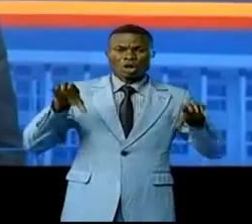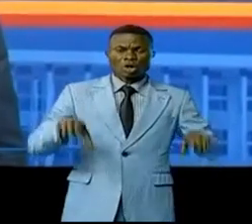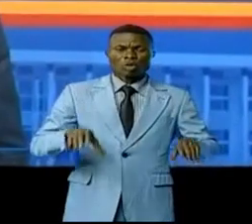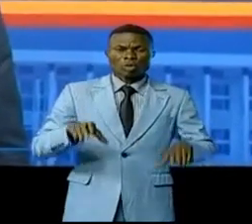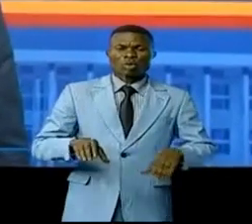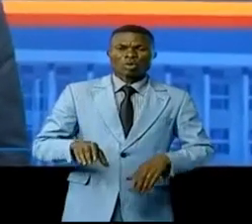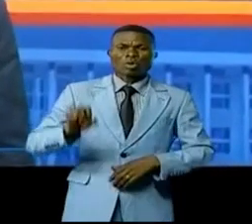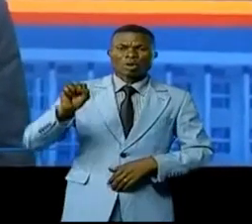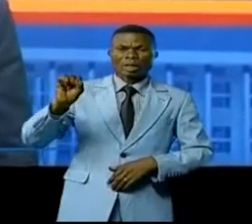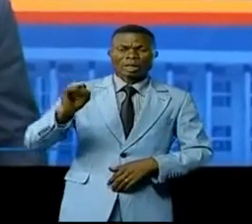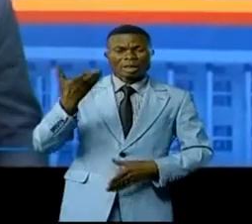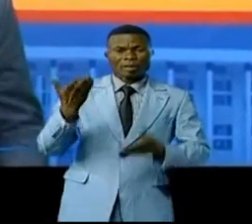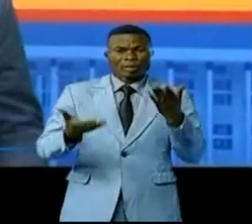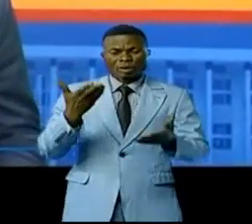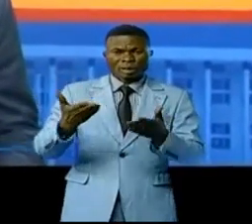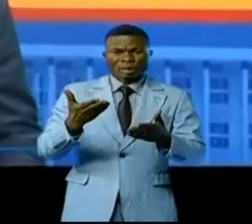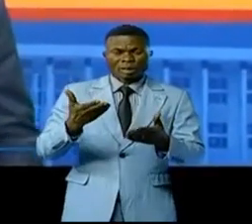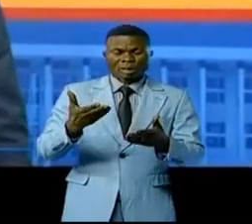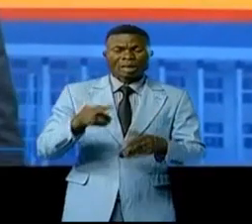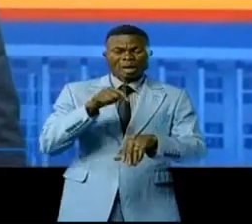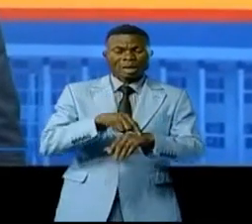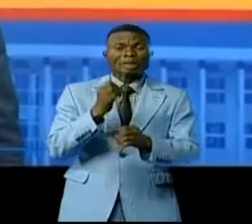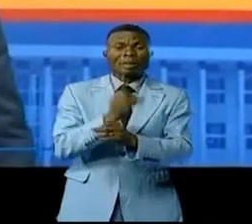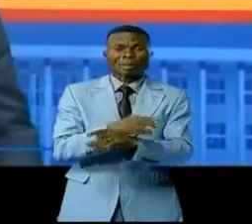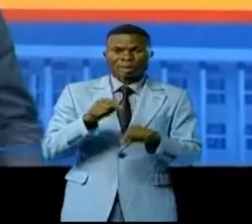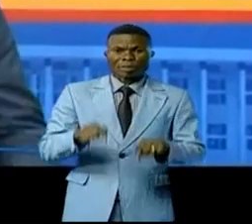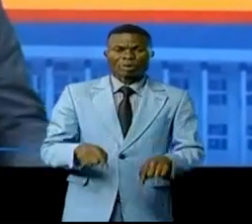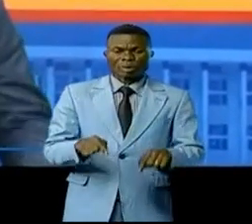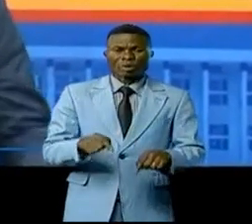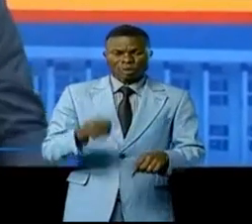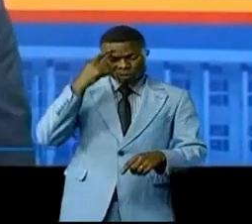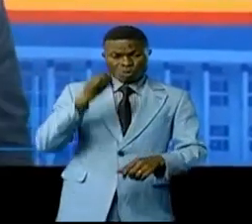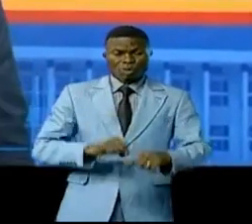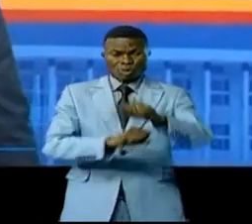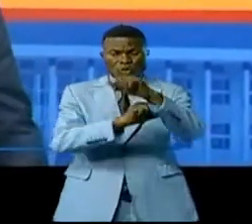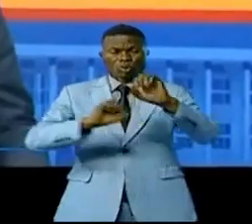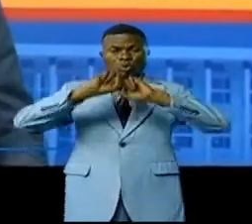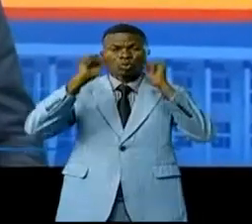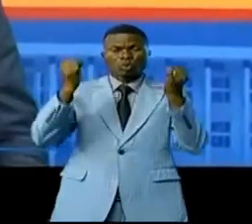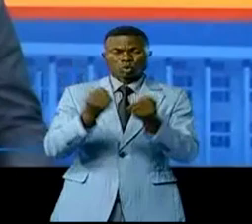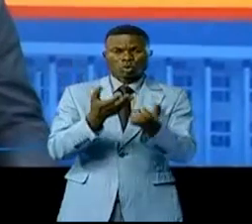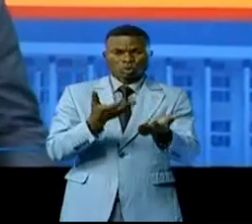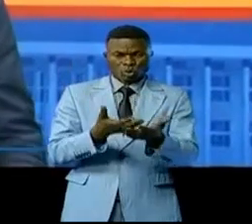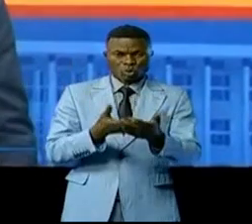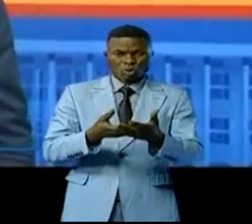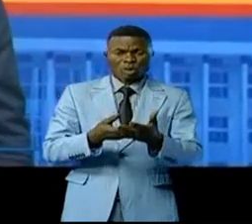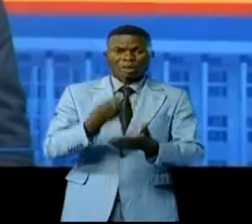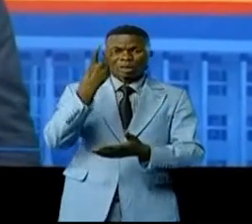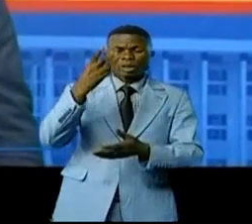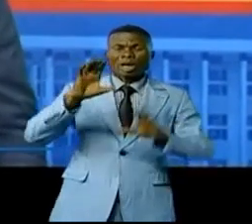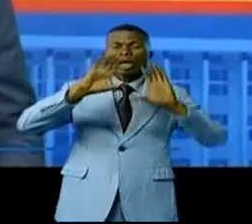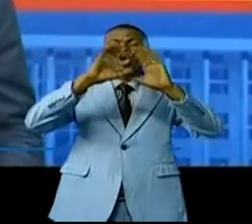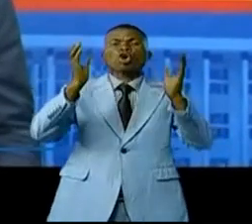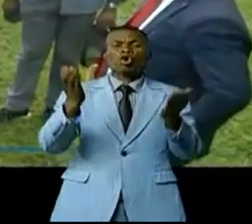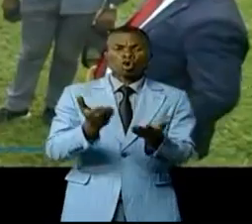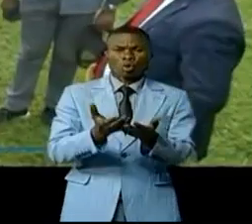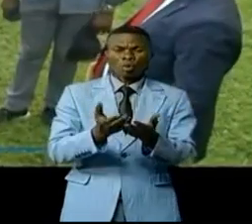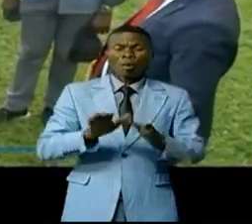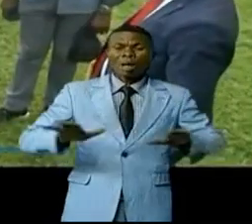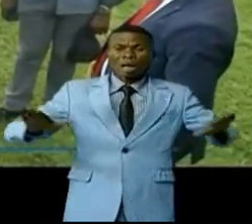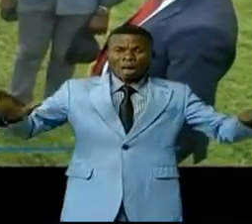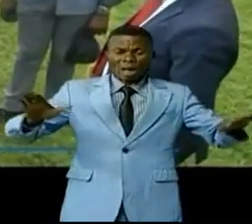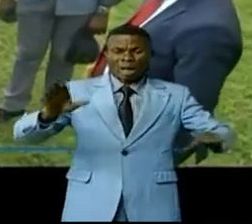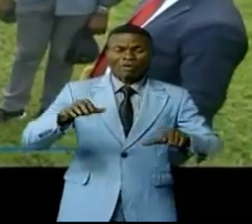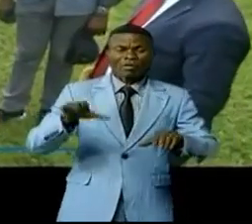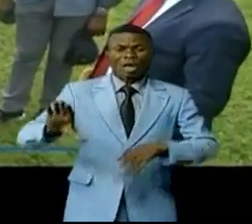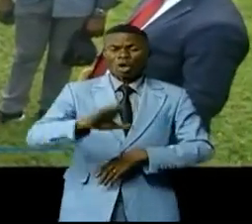avons. Je crois que c'est le moment de soutenir cette compagnie. On ne peut pas avoir des compagnies aériennes